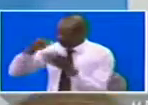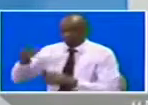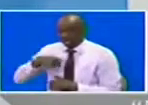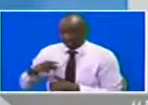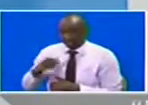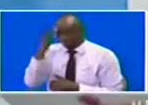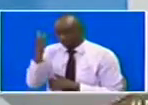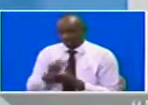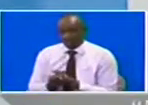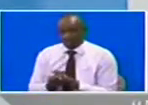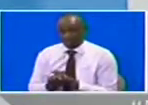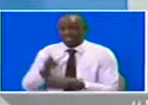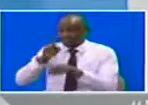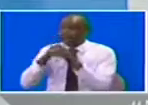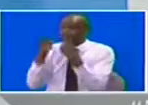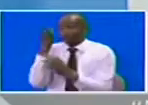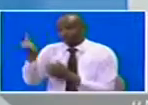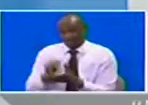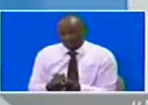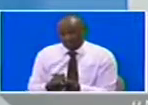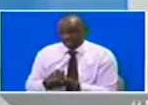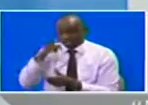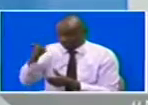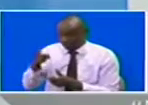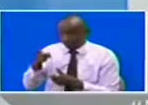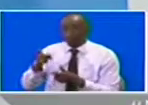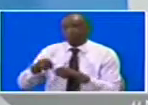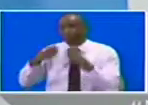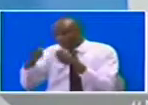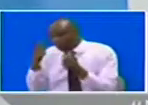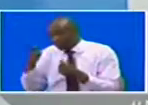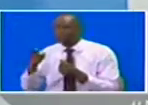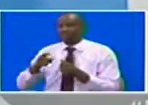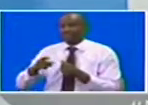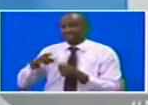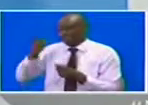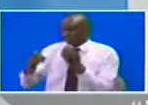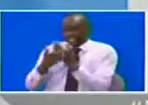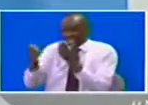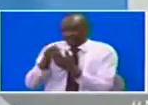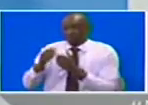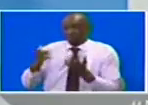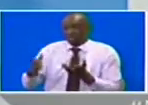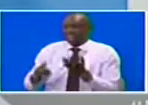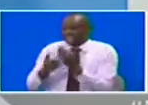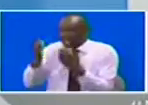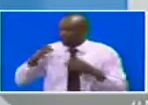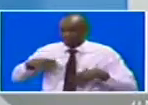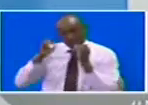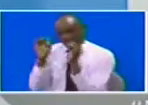sababu wakizungumza kidogo wanatuonesha wanajali maslahi ya nchi, wanajali